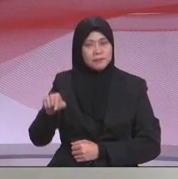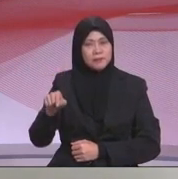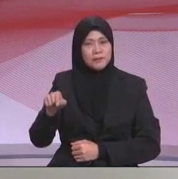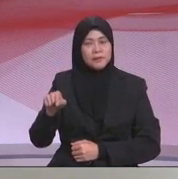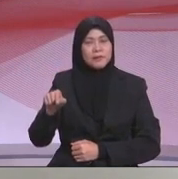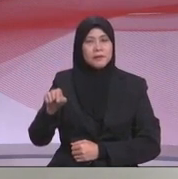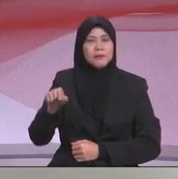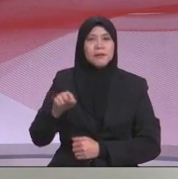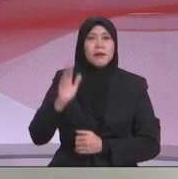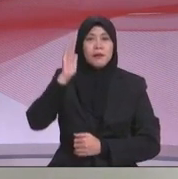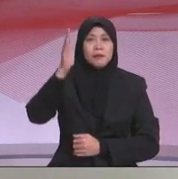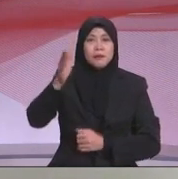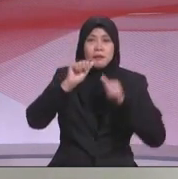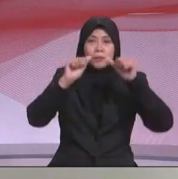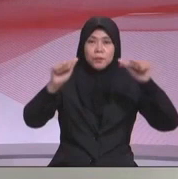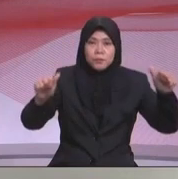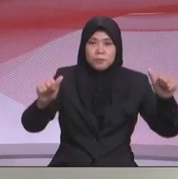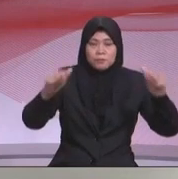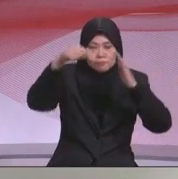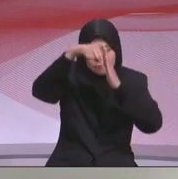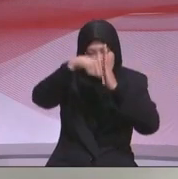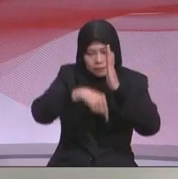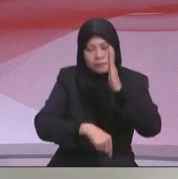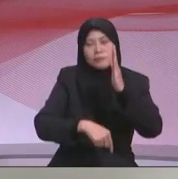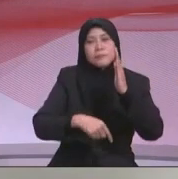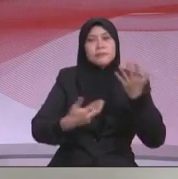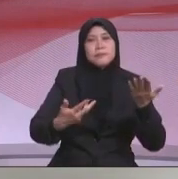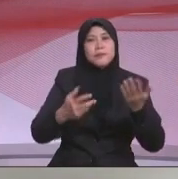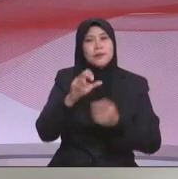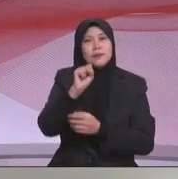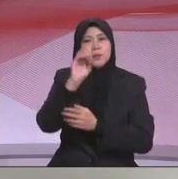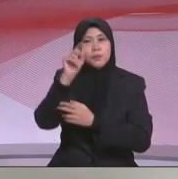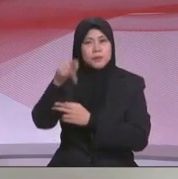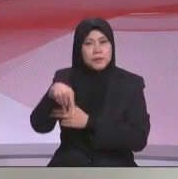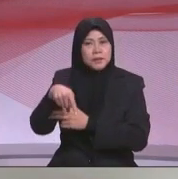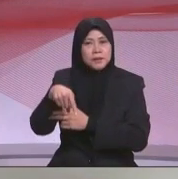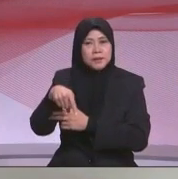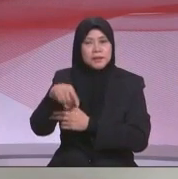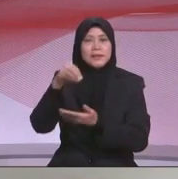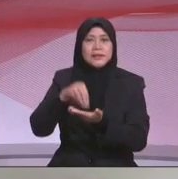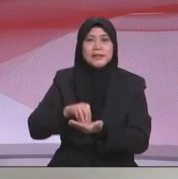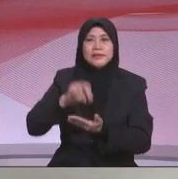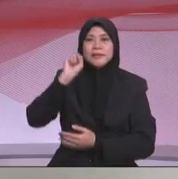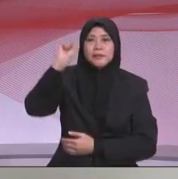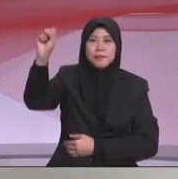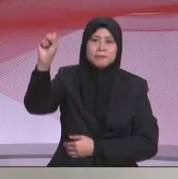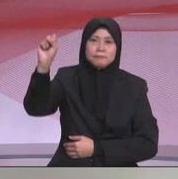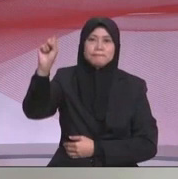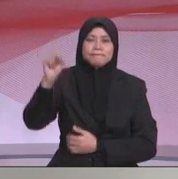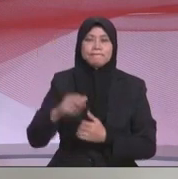Marsidi Manjun akan mengumumkan secara detail mengenai SOP-SOP di Sabah, di negeri